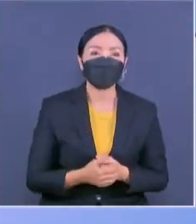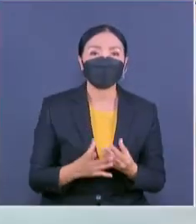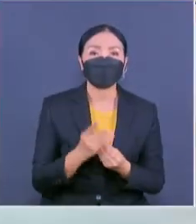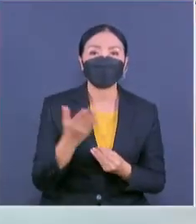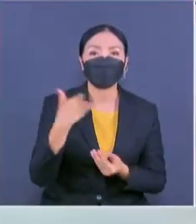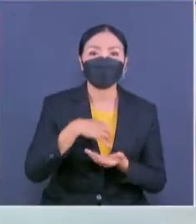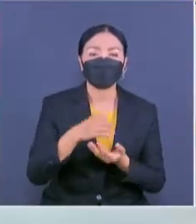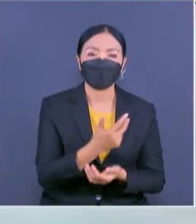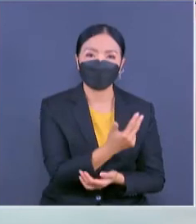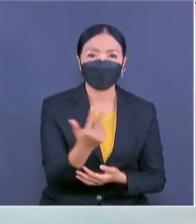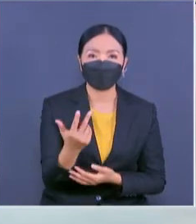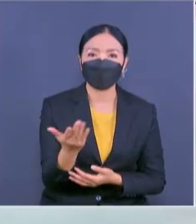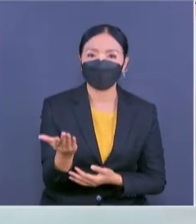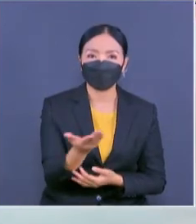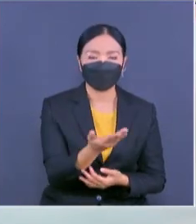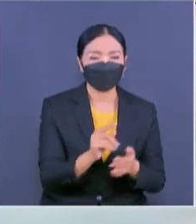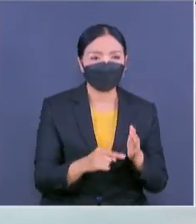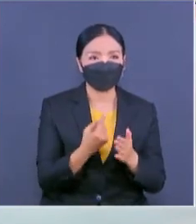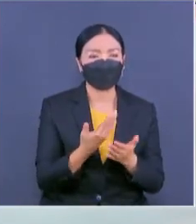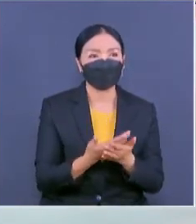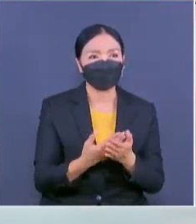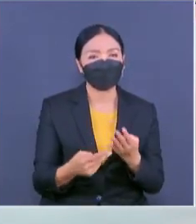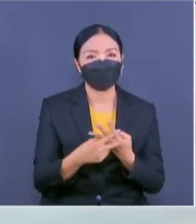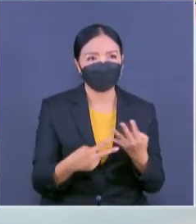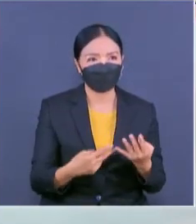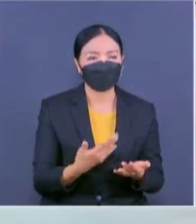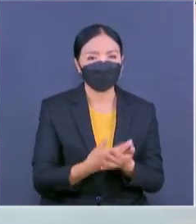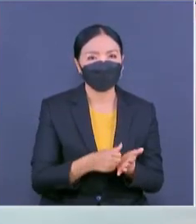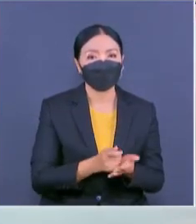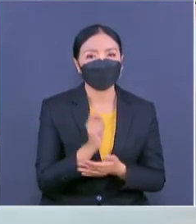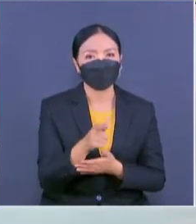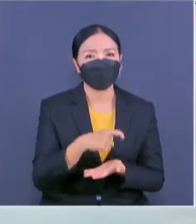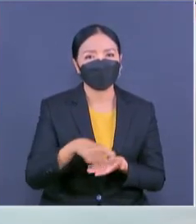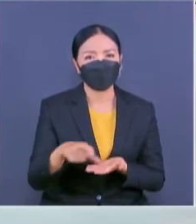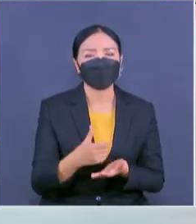ไปทั้ง3ท่านและคุณผู้ชมที่บอกว่าเริ่มใช้คริปโตเคอเรนซีเนี่ยสามารถจ่ายภาษีได้แล้วด้วย